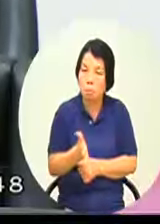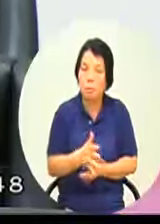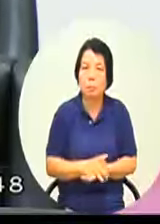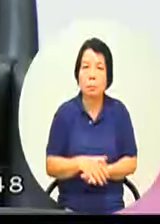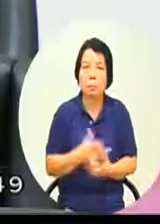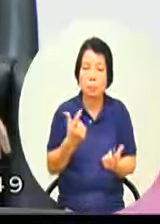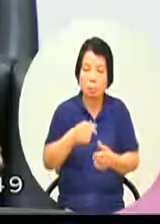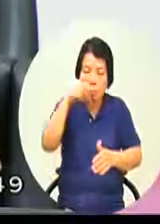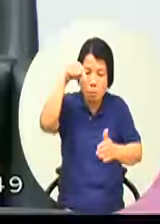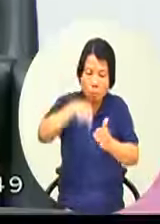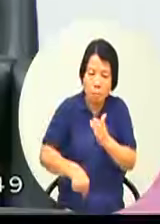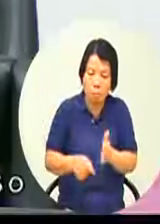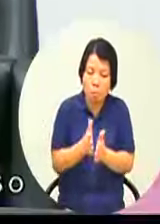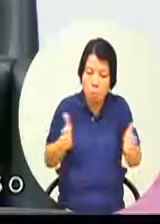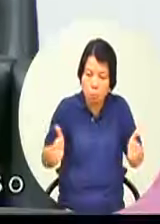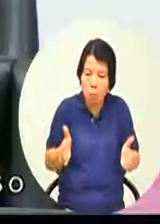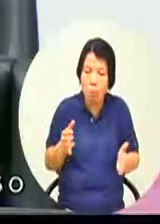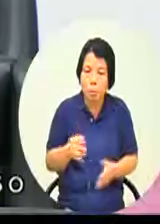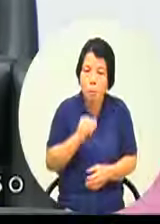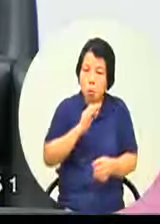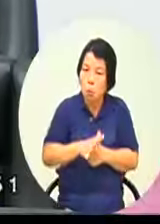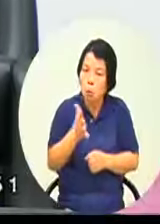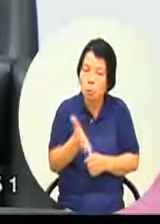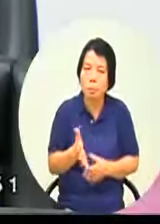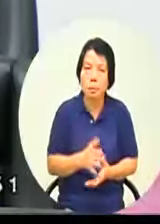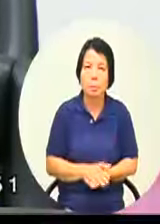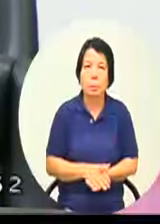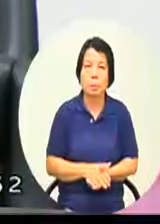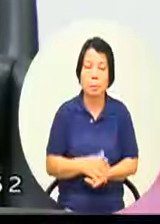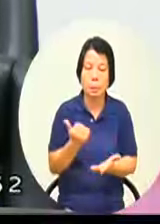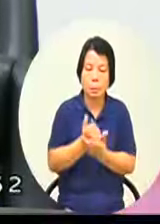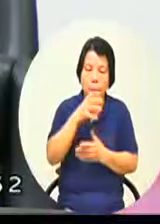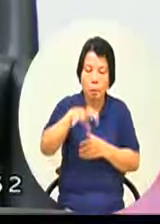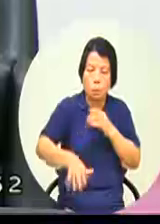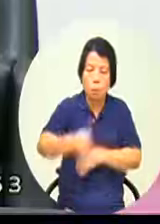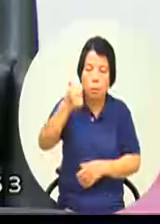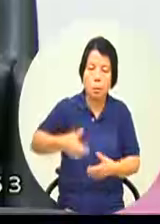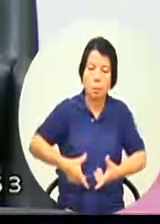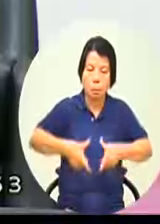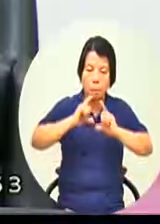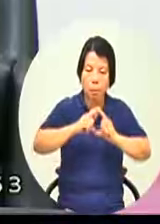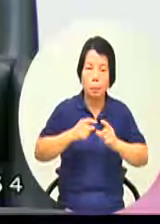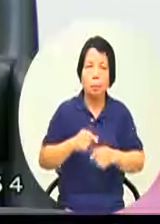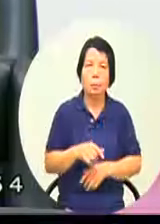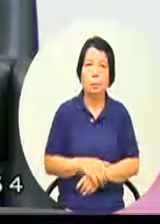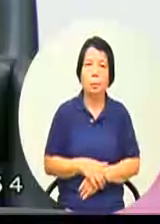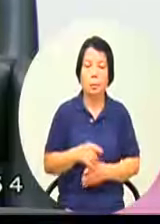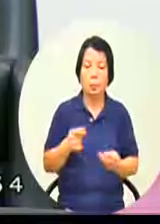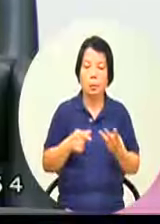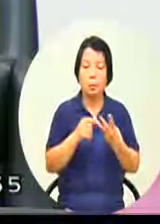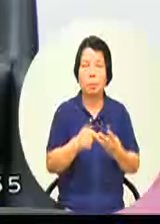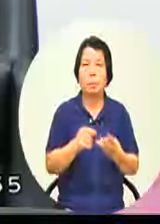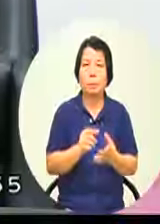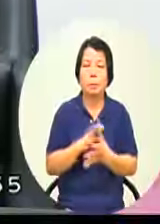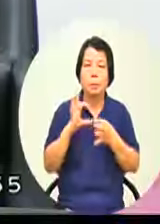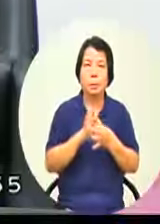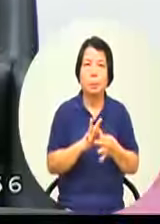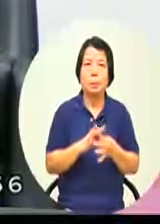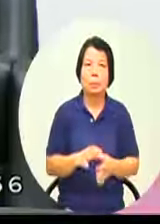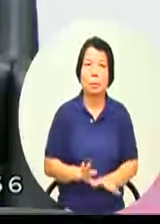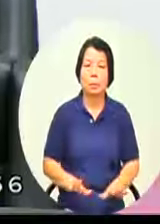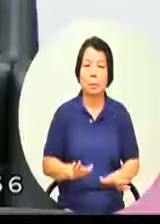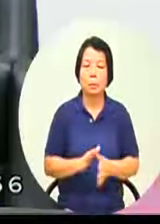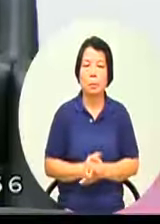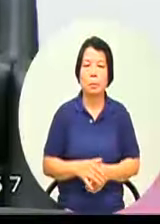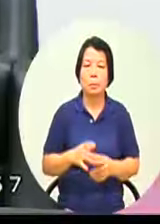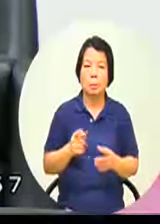够深够宽啊？那这样我请局长等一下一并的答复。那第三点就是说，有关我们现在的人